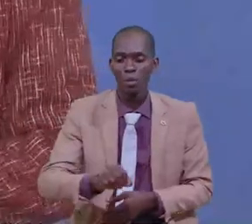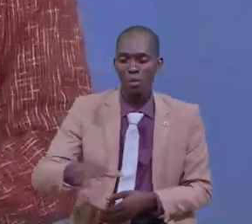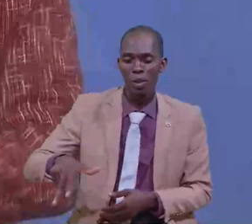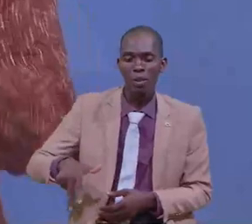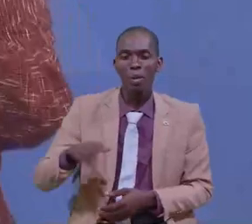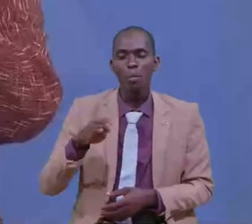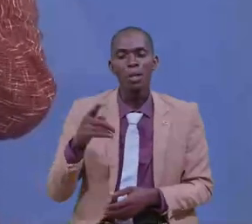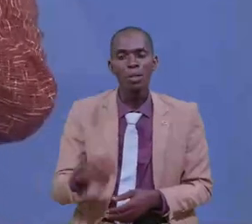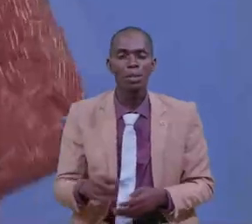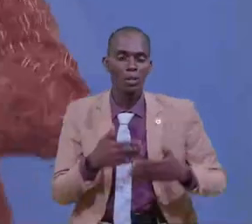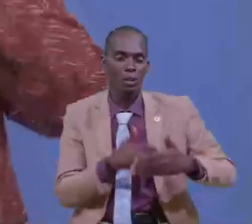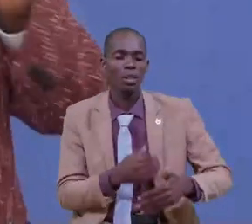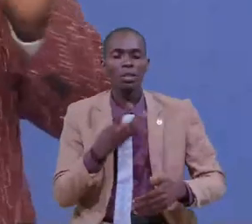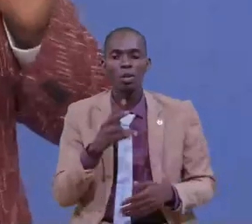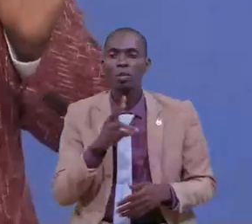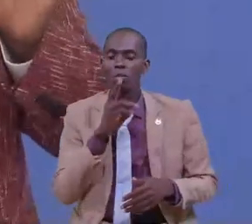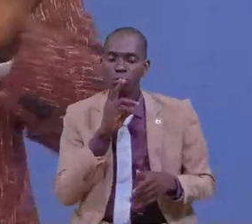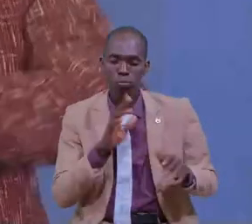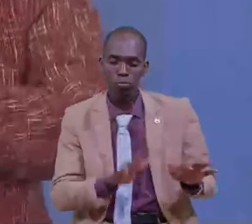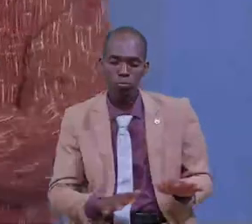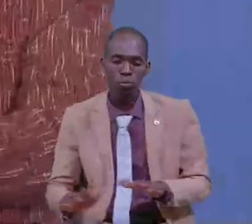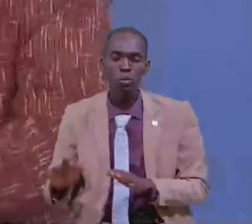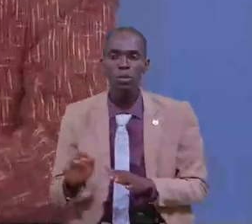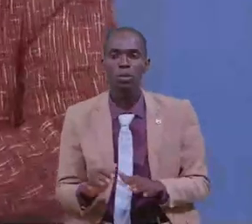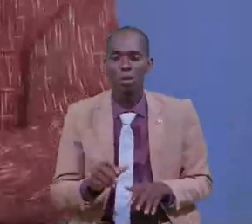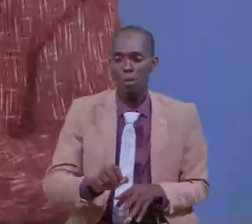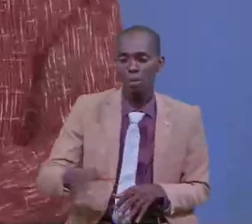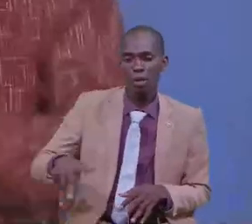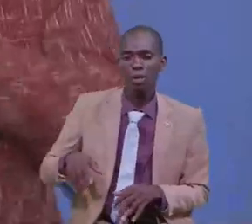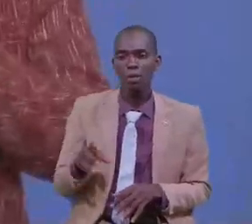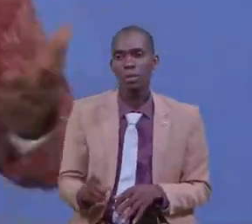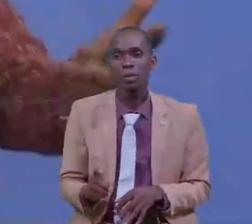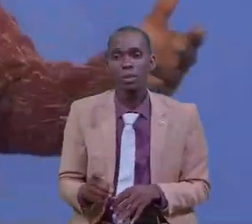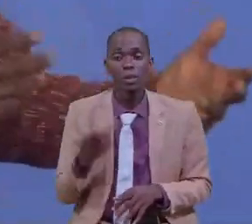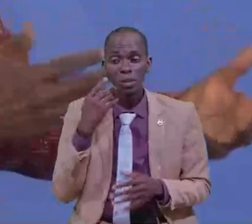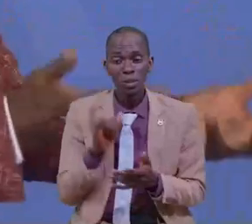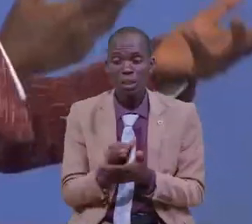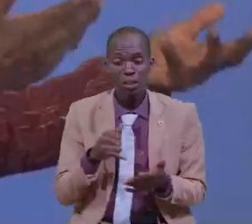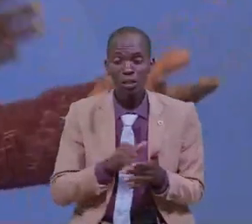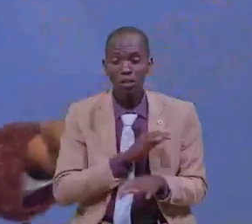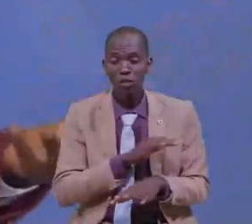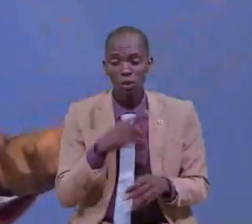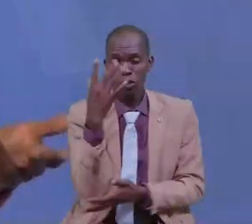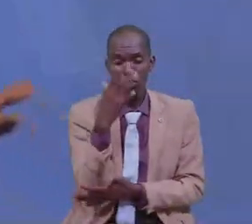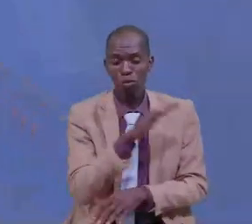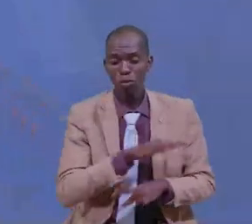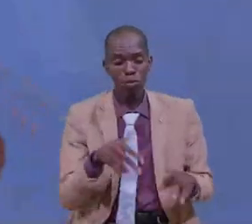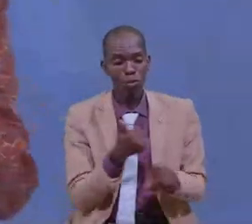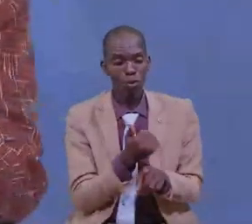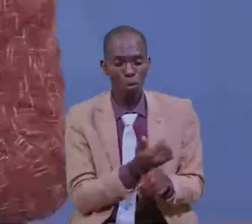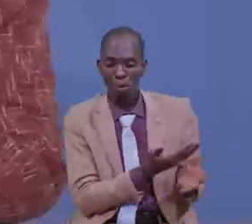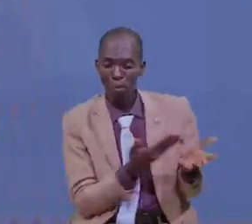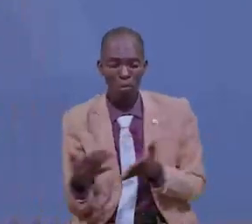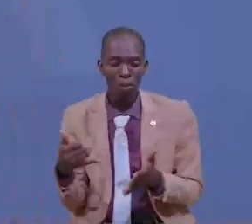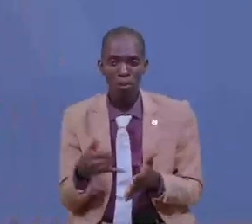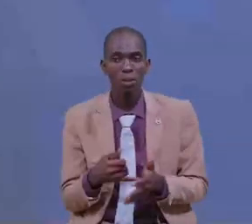courants d'eau. Est-ce que vous remarquez? Planté. La chose ne survient pas seulement. Ce n'était pas